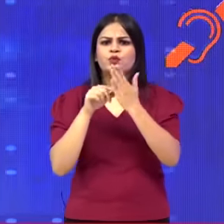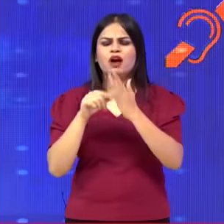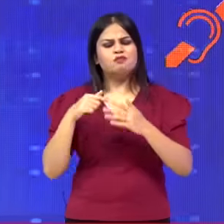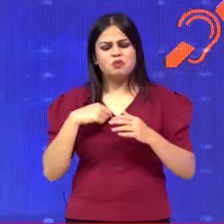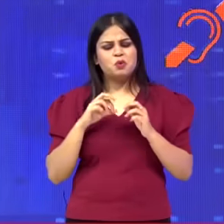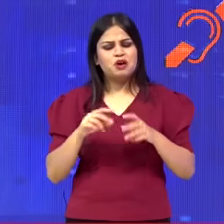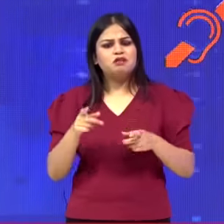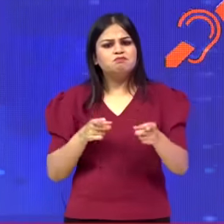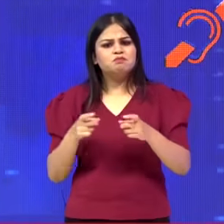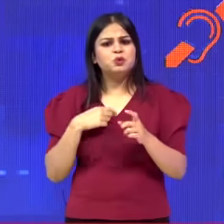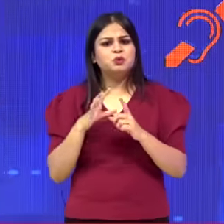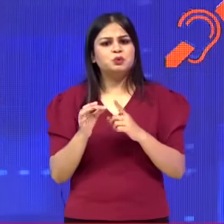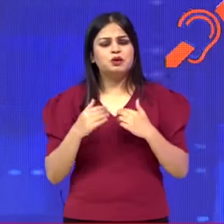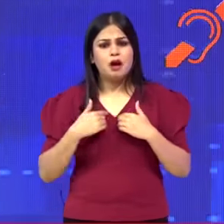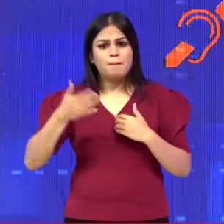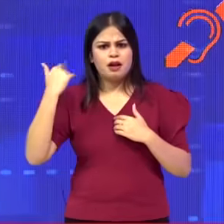थी